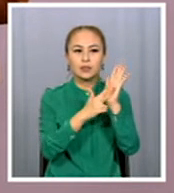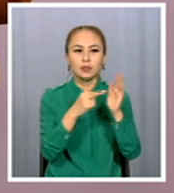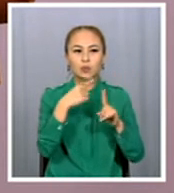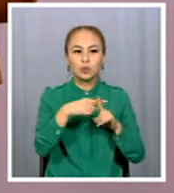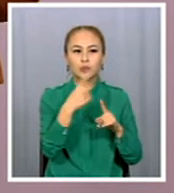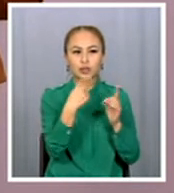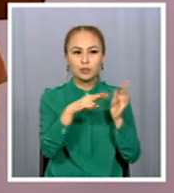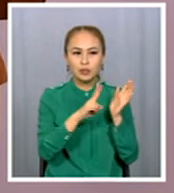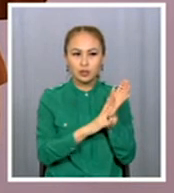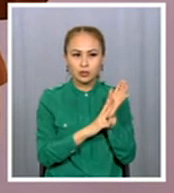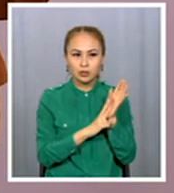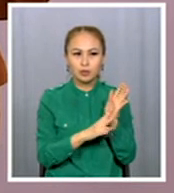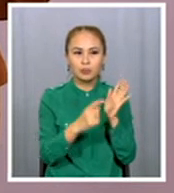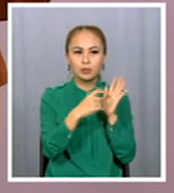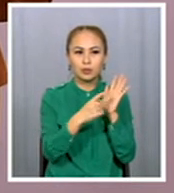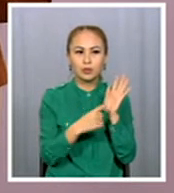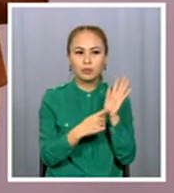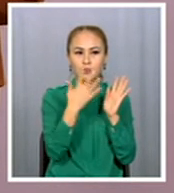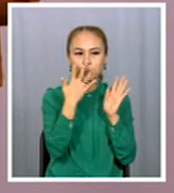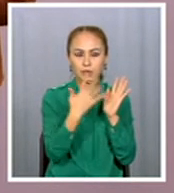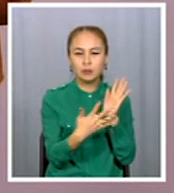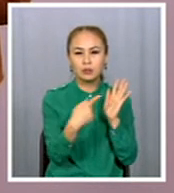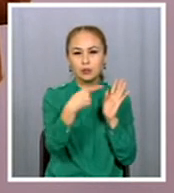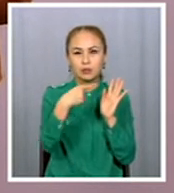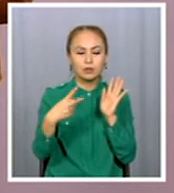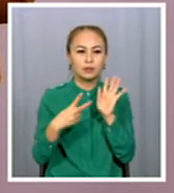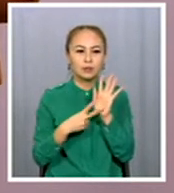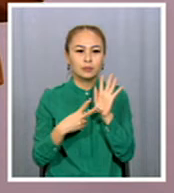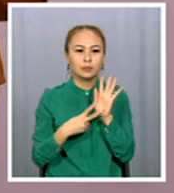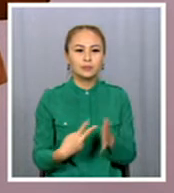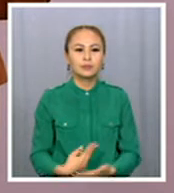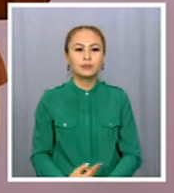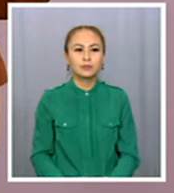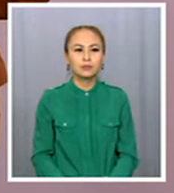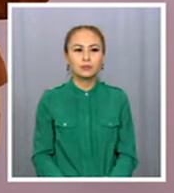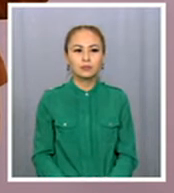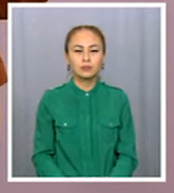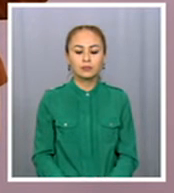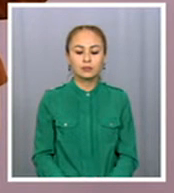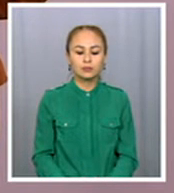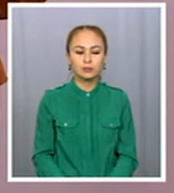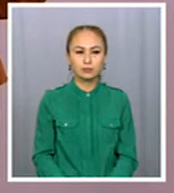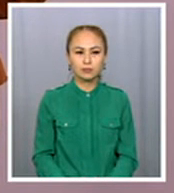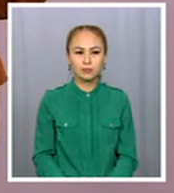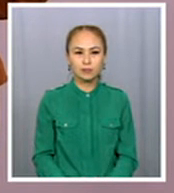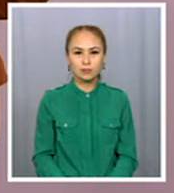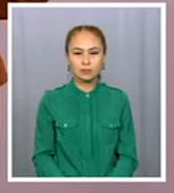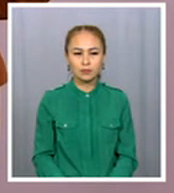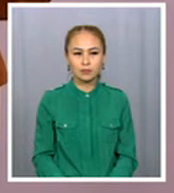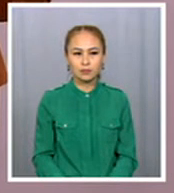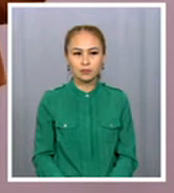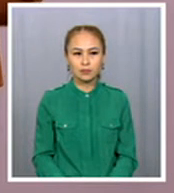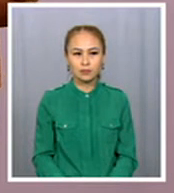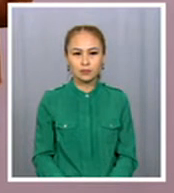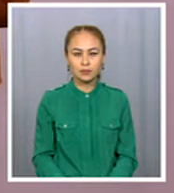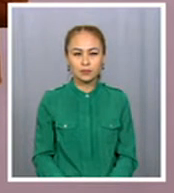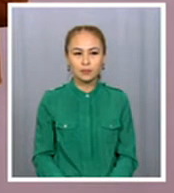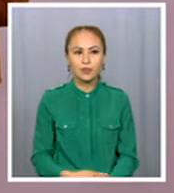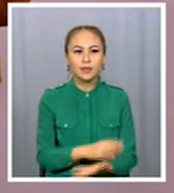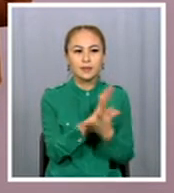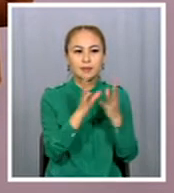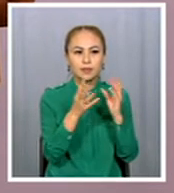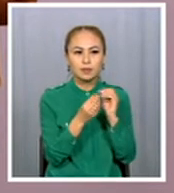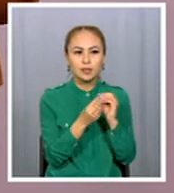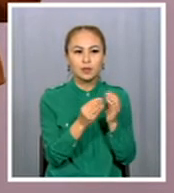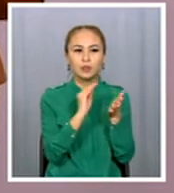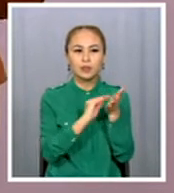қосу амалы, екінші жақша сыртындағы бөлу амалы, үшінші азайту амалы орындалады. Демек,